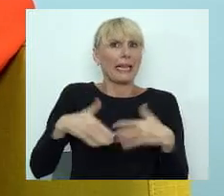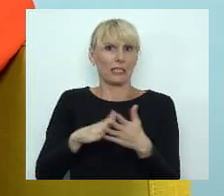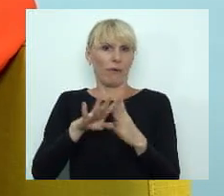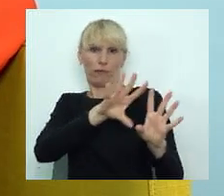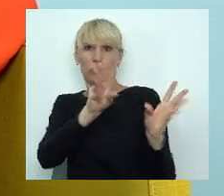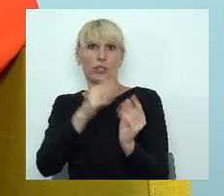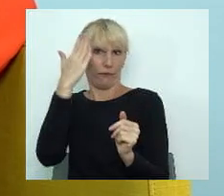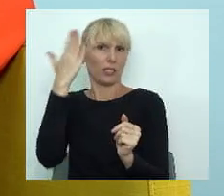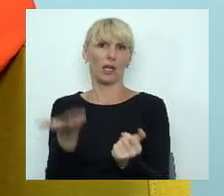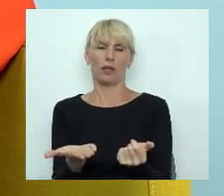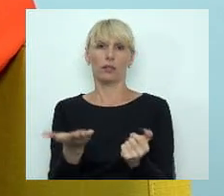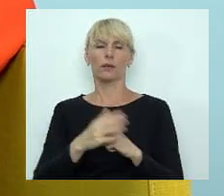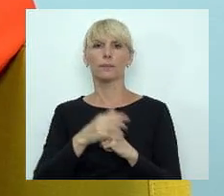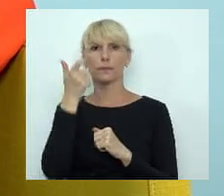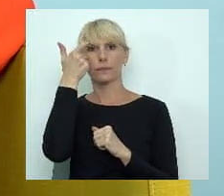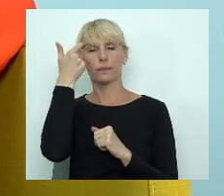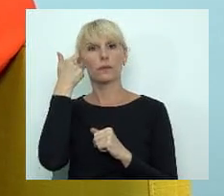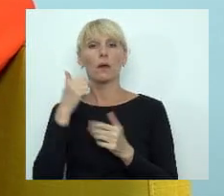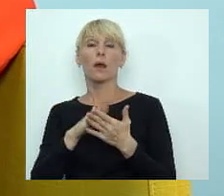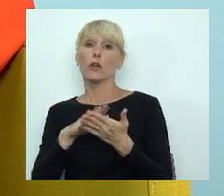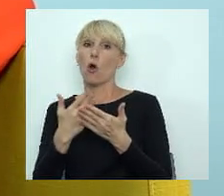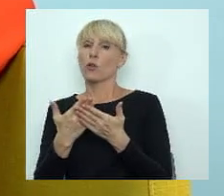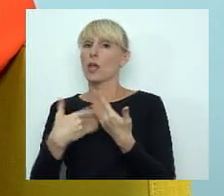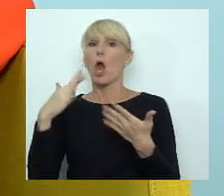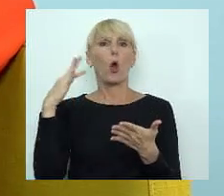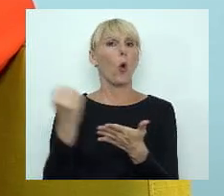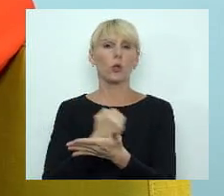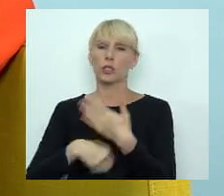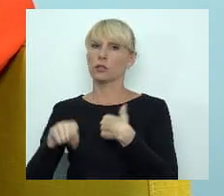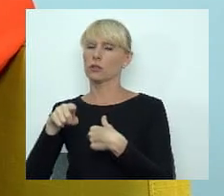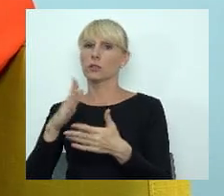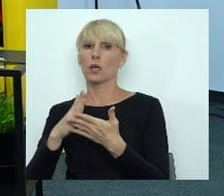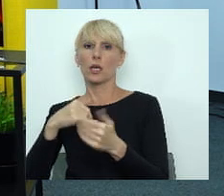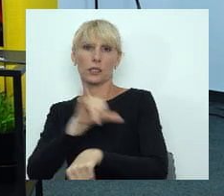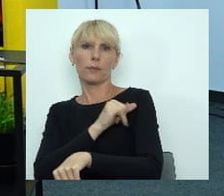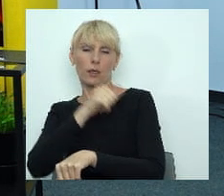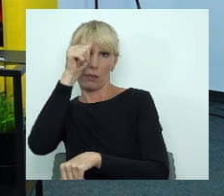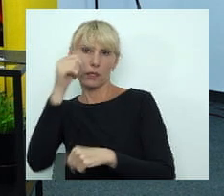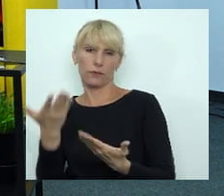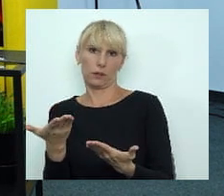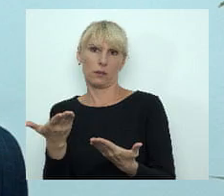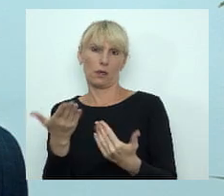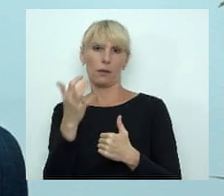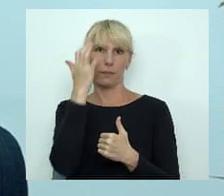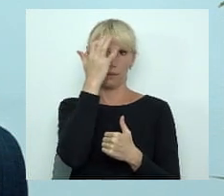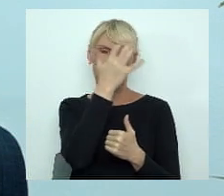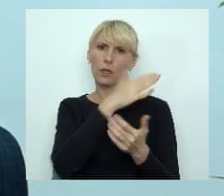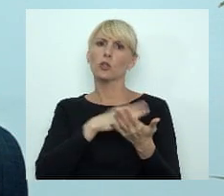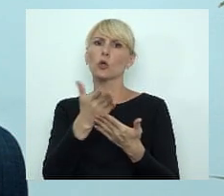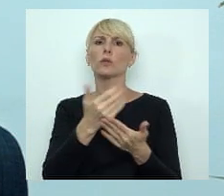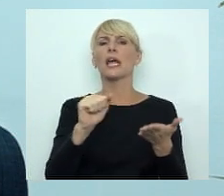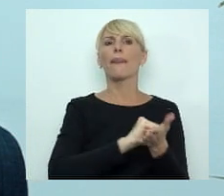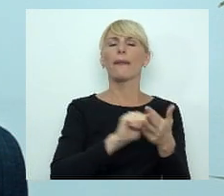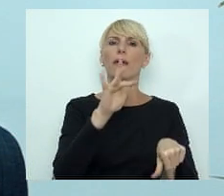więcej, do tego, żeby zaprosić mnie do gabinetu, nie jest konieczne korzystanie z mojego imienia i nazwiska. Czyli są to tak zwane te dane wrażliwe i